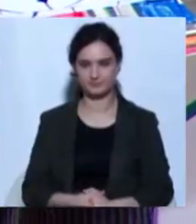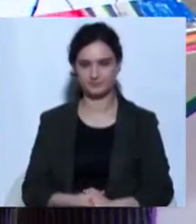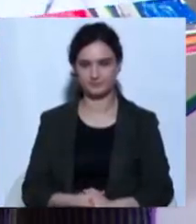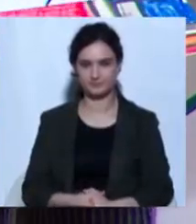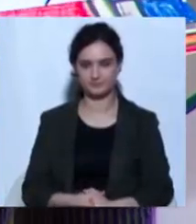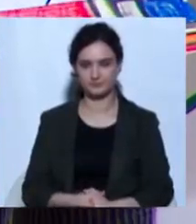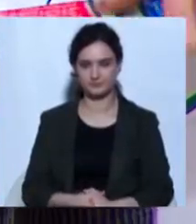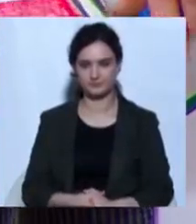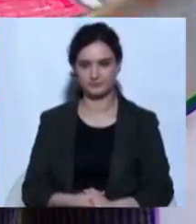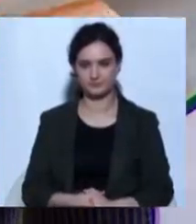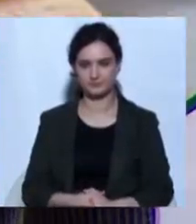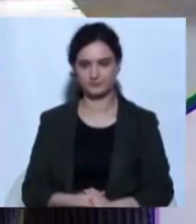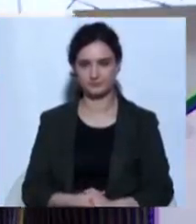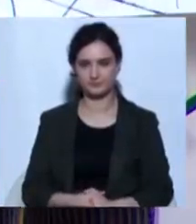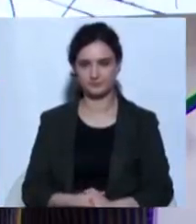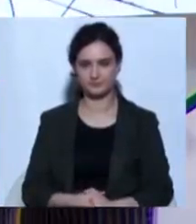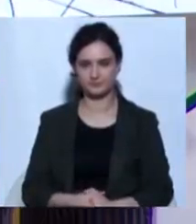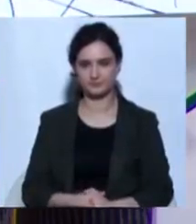პლასტმასის,